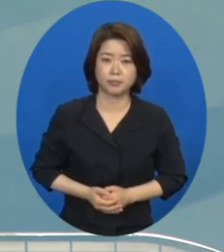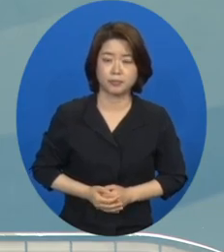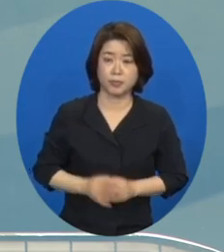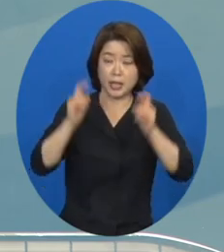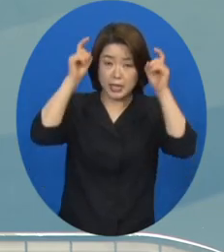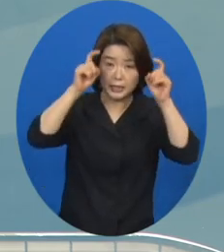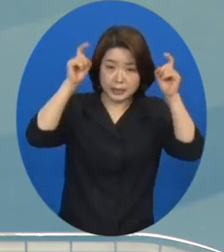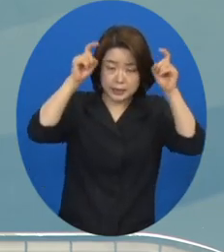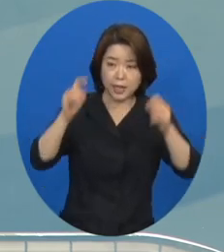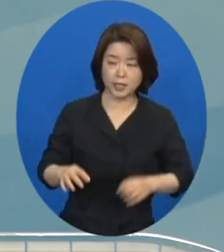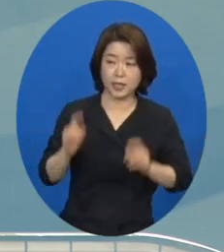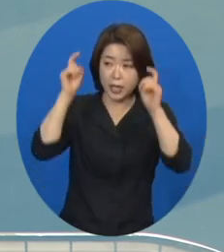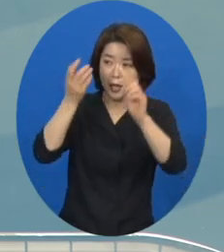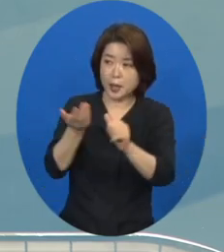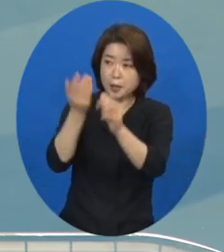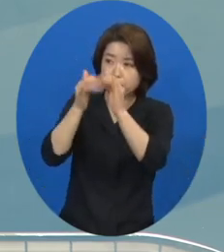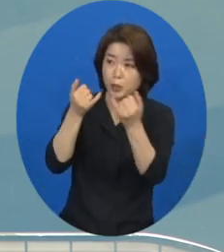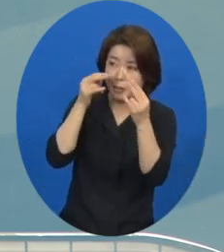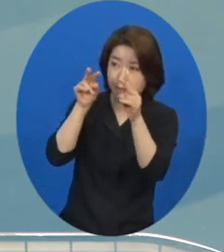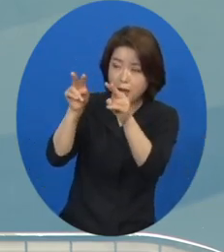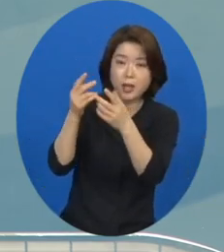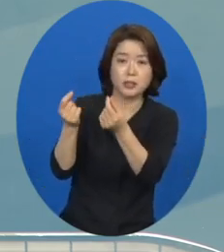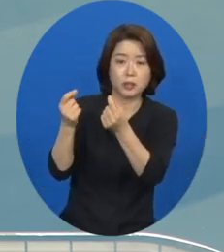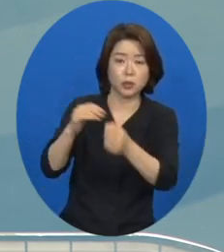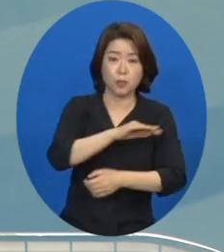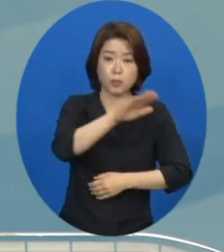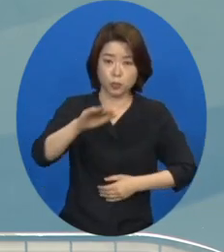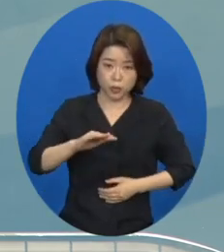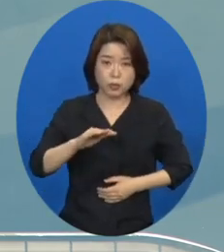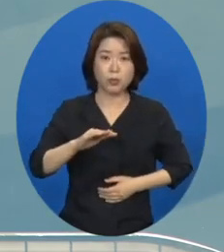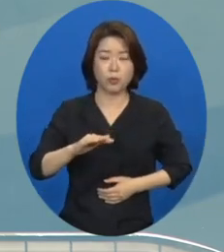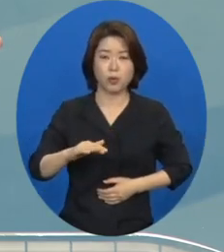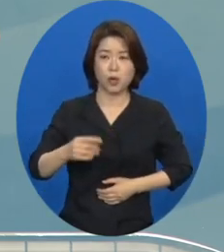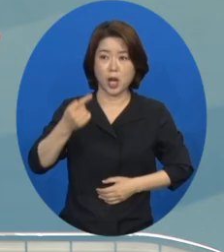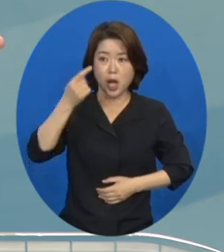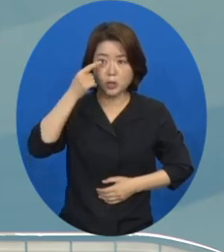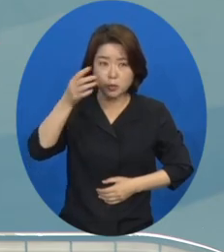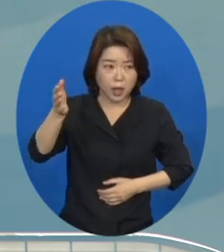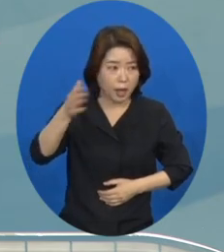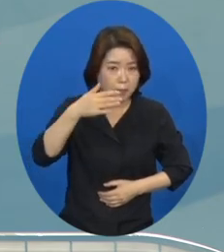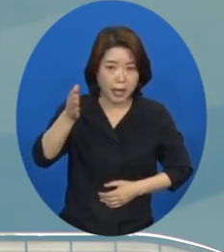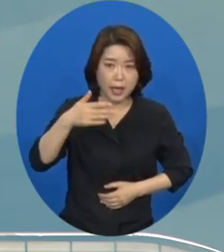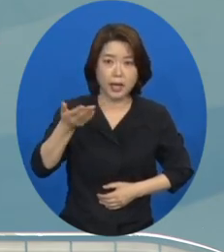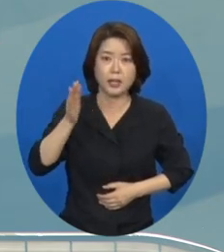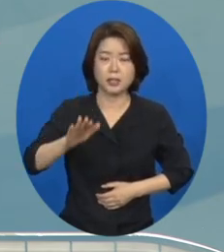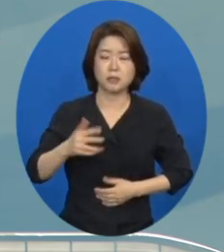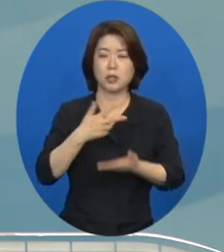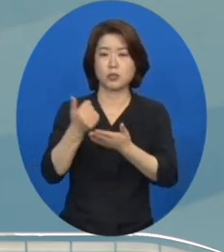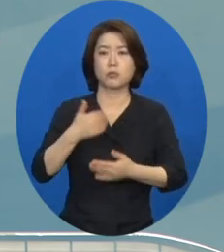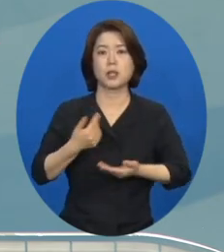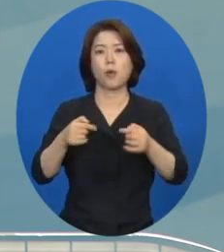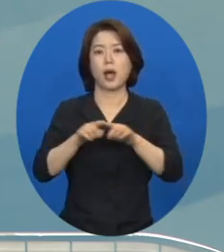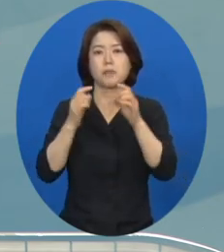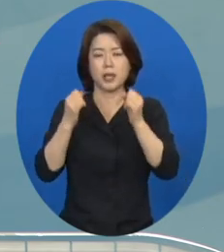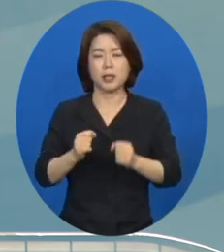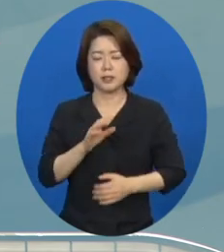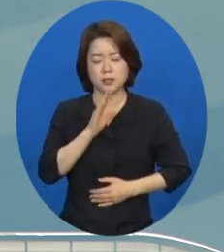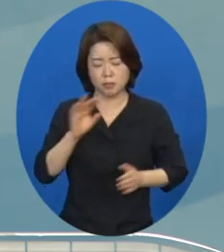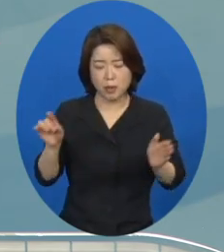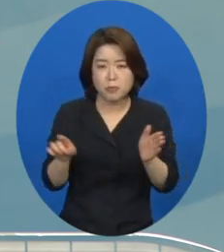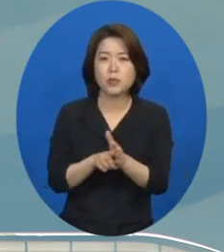양이 목자를 바라보는 것처럼 우리도 눈에는 안 보이지만 주님은 나와 함께 계신 것을 정말